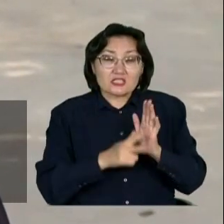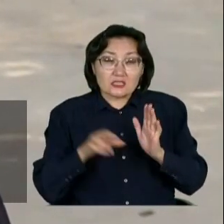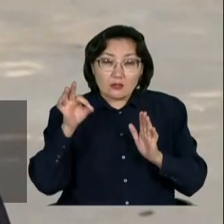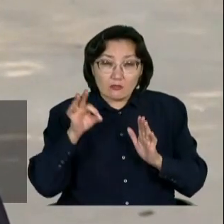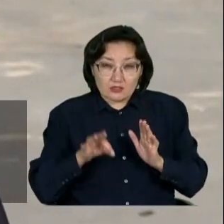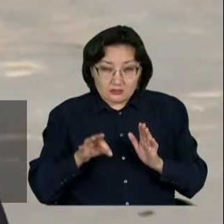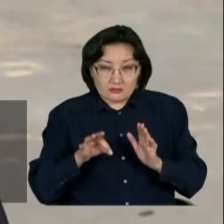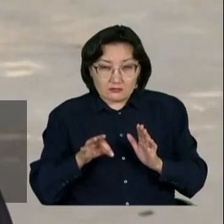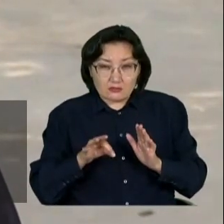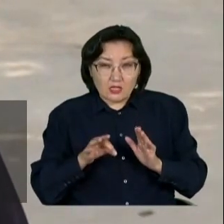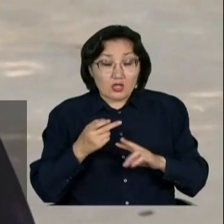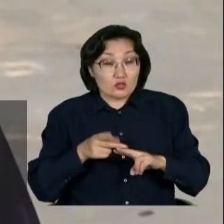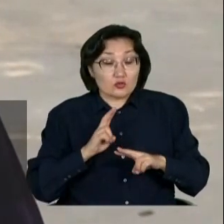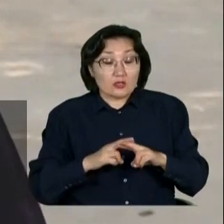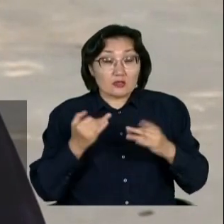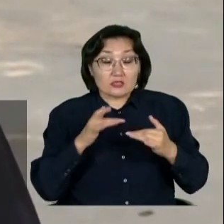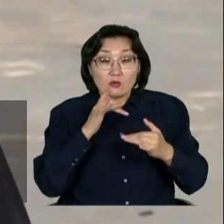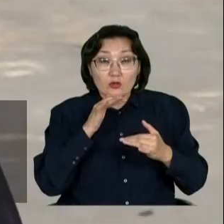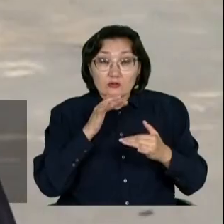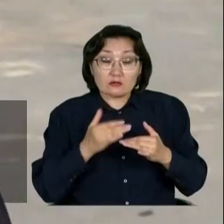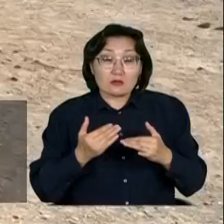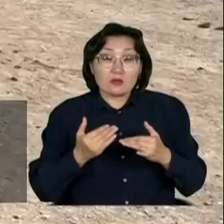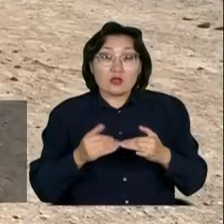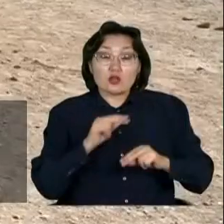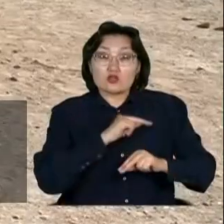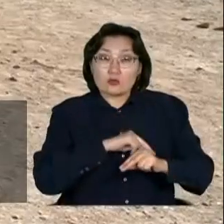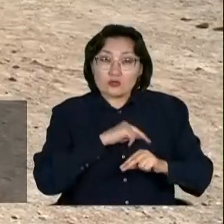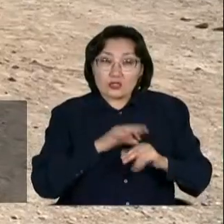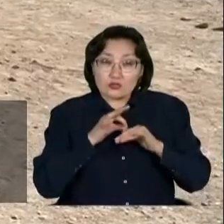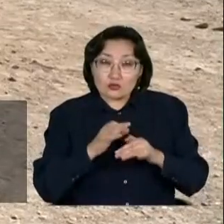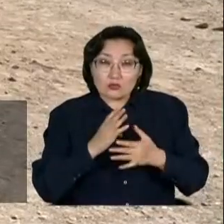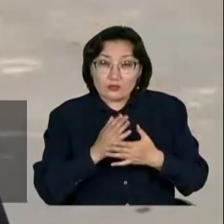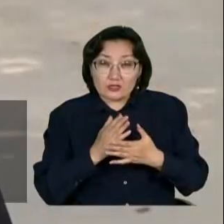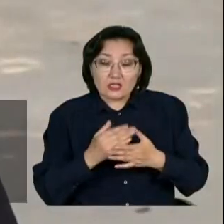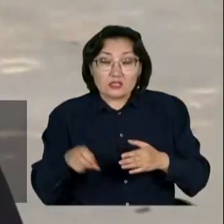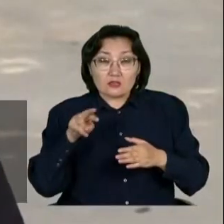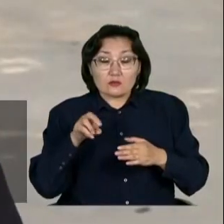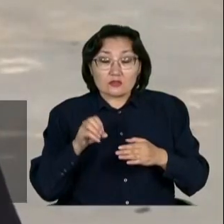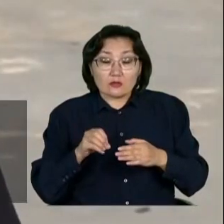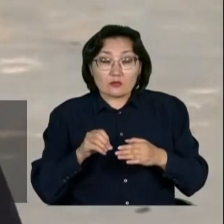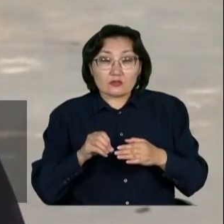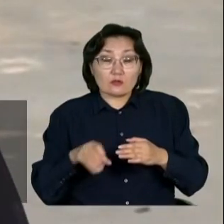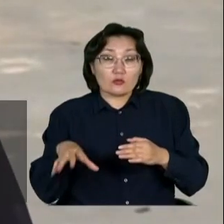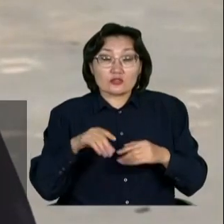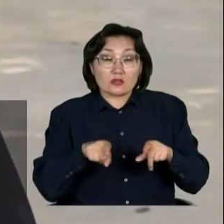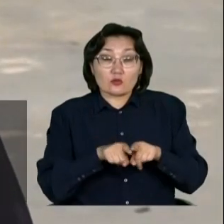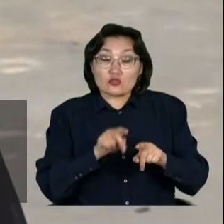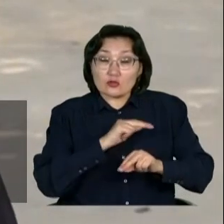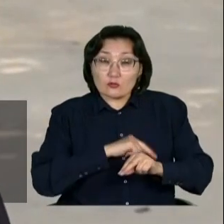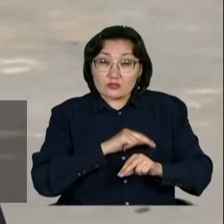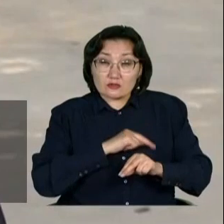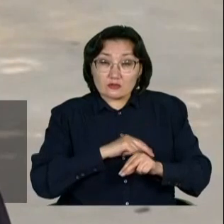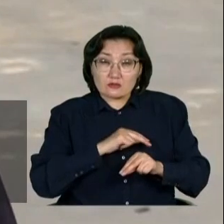80%. Сондықтан қазіргі уақытта жұмыстар жүріп жатыр. Сондай-ақ және онда дәл осындай жұмыстар